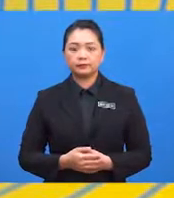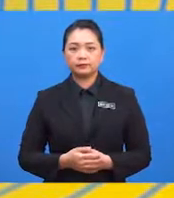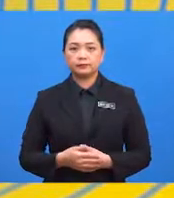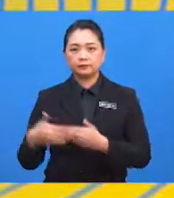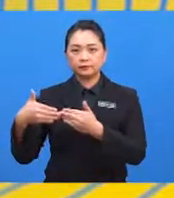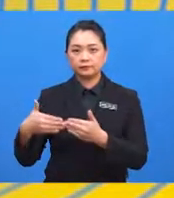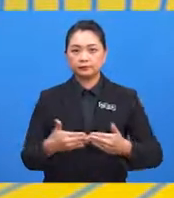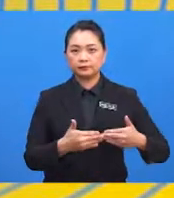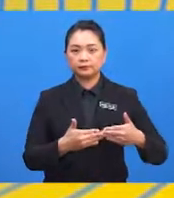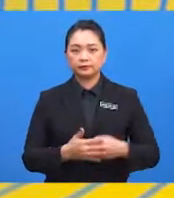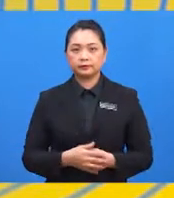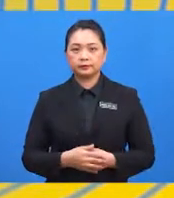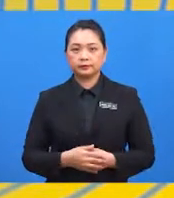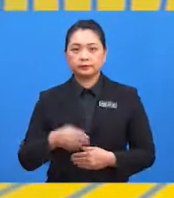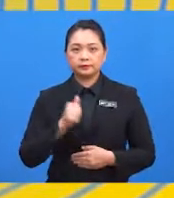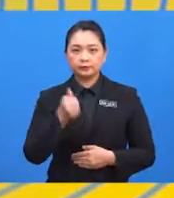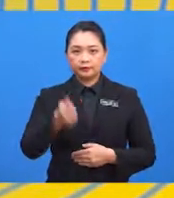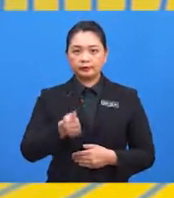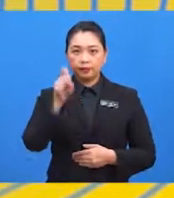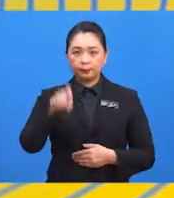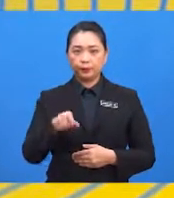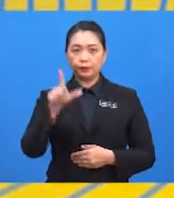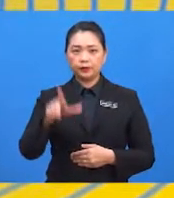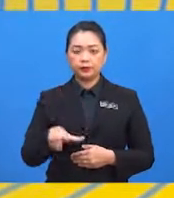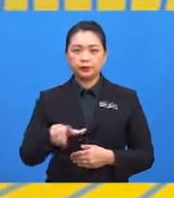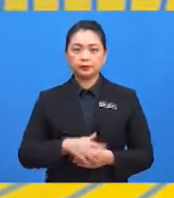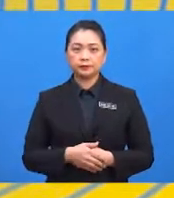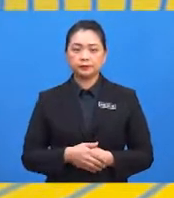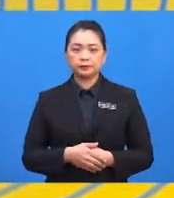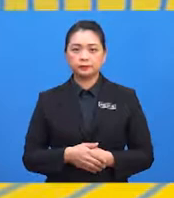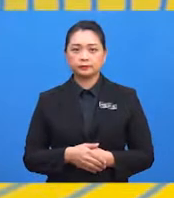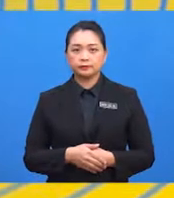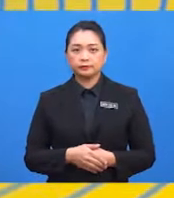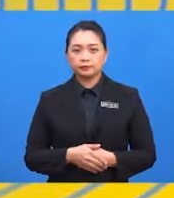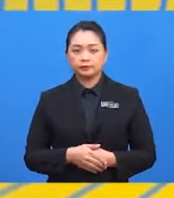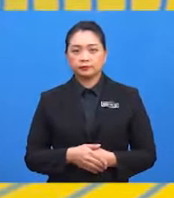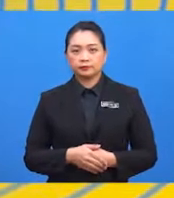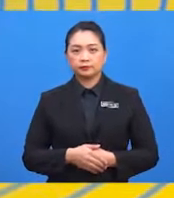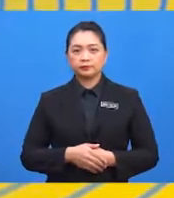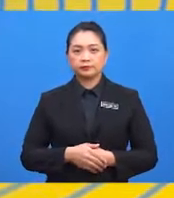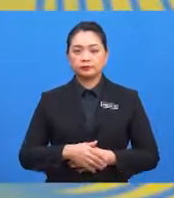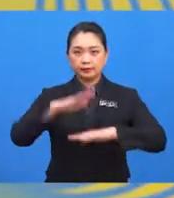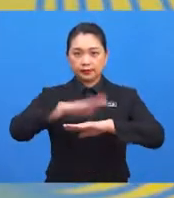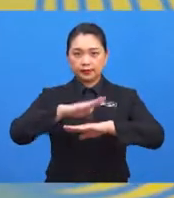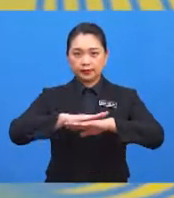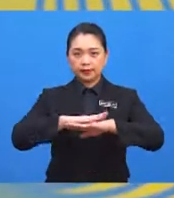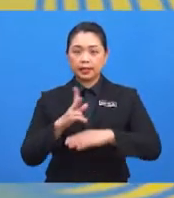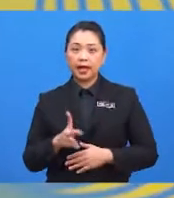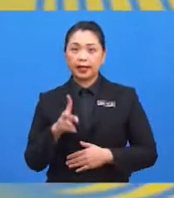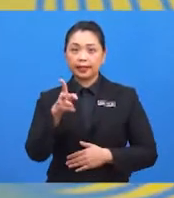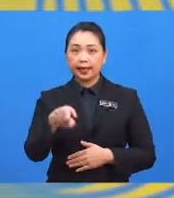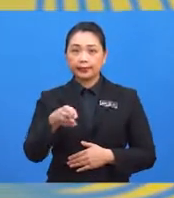Seterusnya, anda perlu letakkan hasil karya anda di atas cutting mat